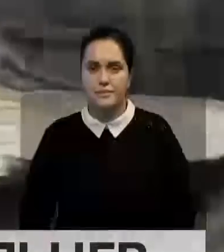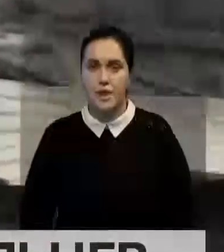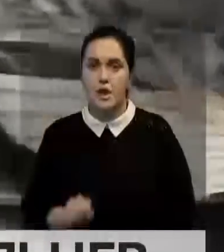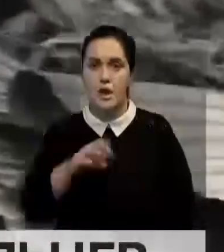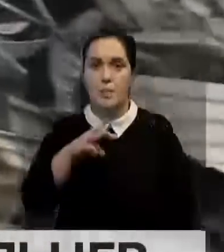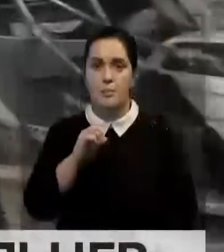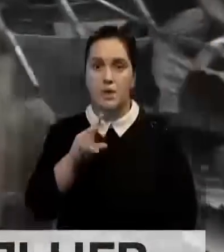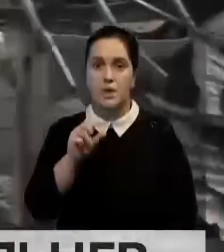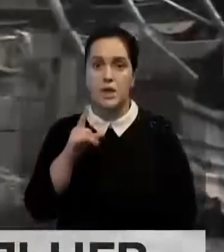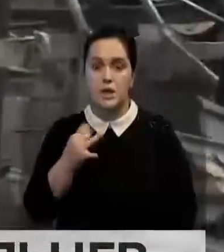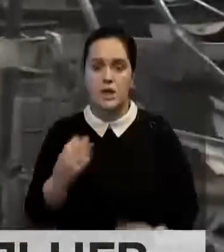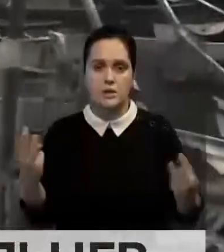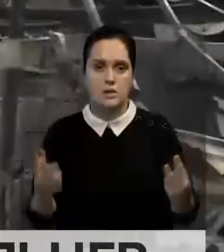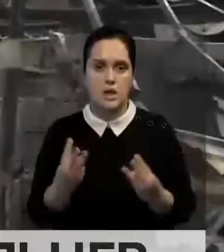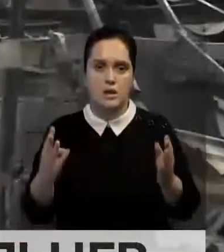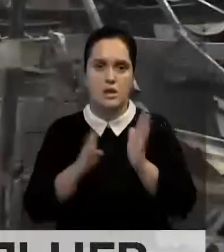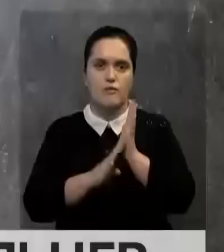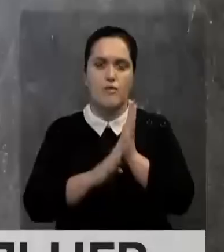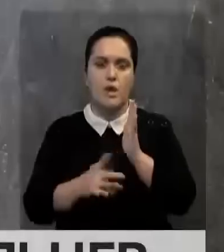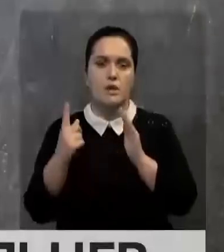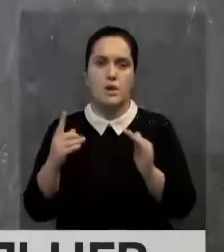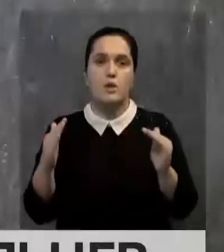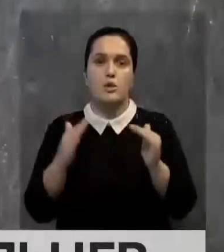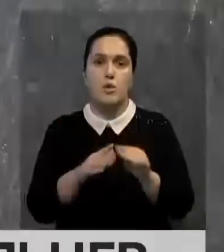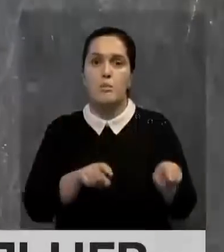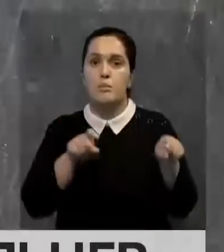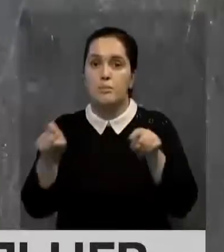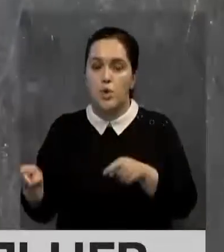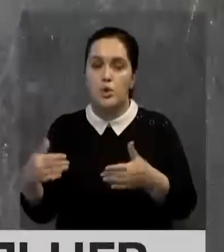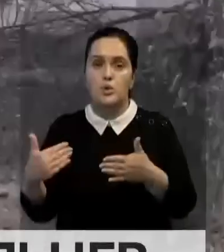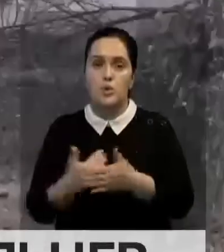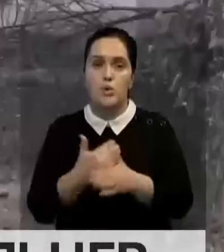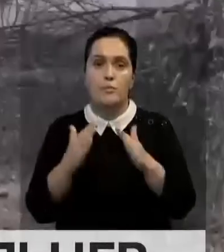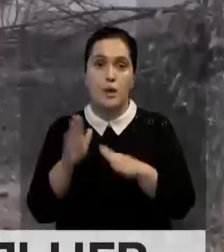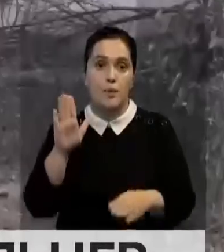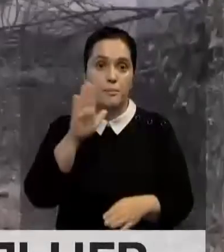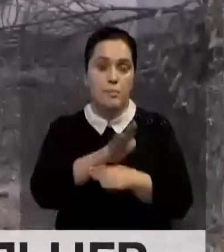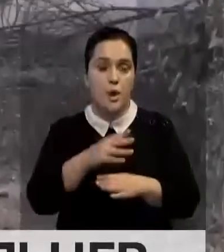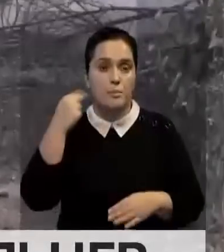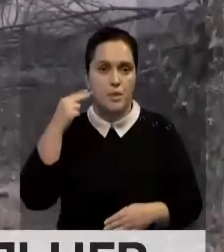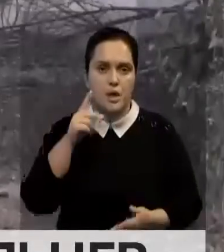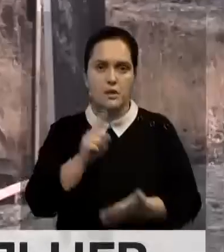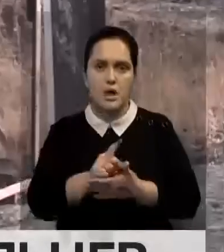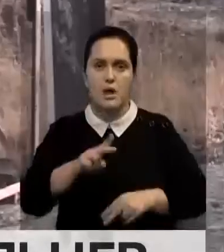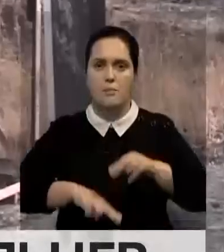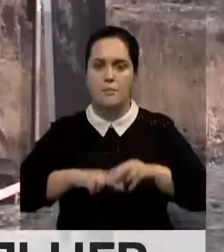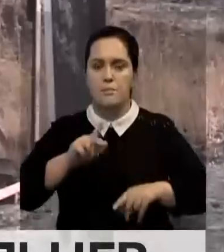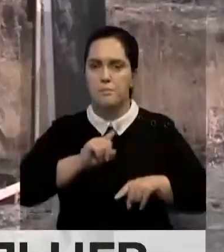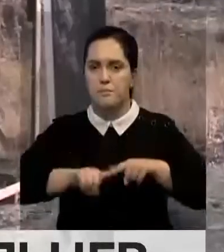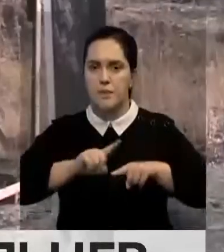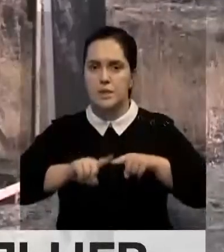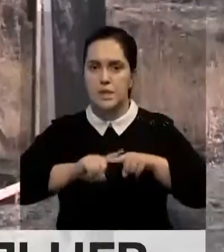Аман-Карагайском районе сгорел 91 дом. Переселять погорельцев будут в новое жилье. Его по поручению президента должны построить в